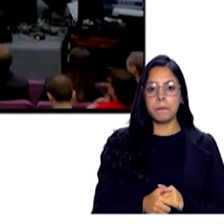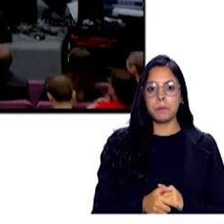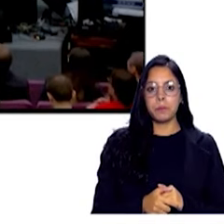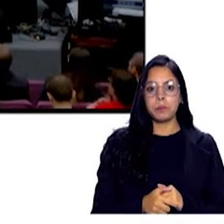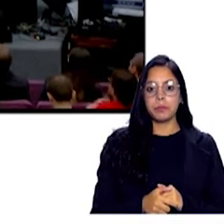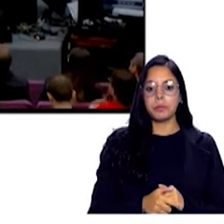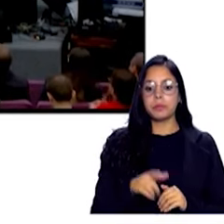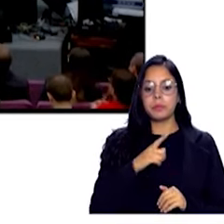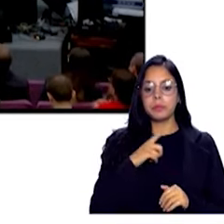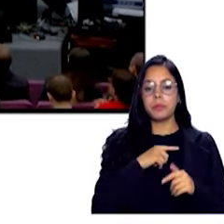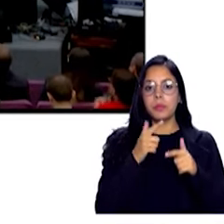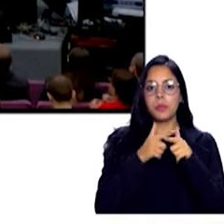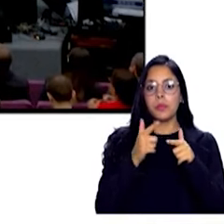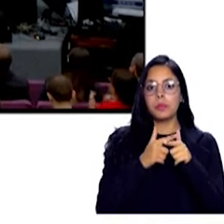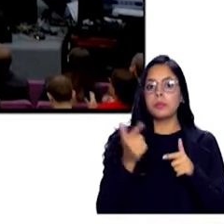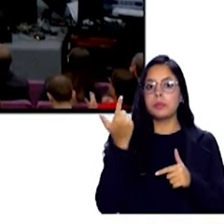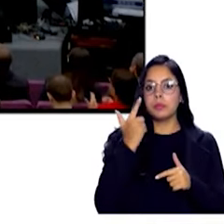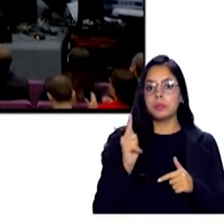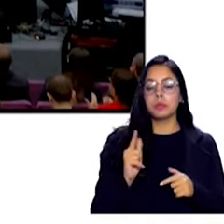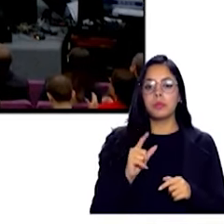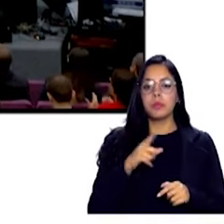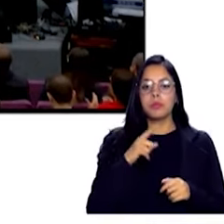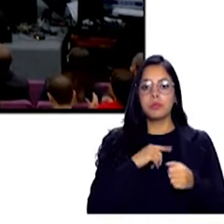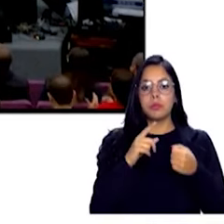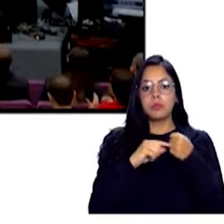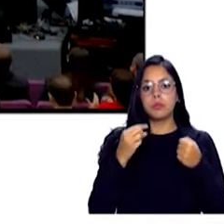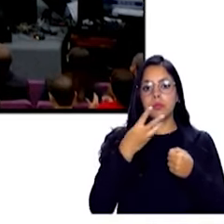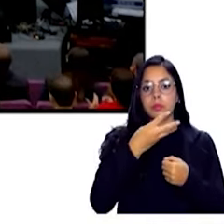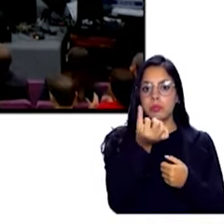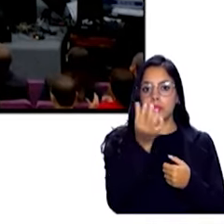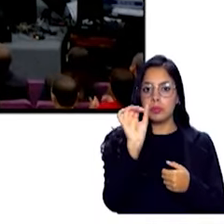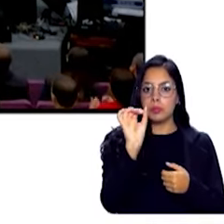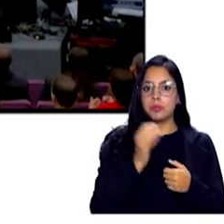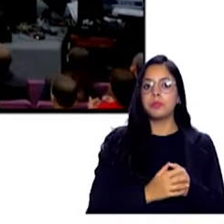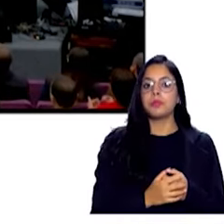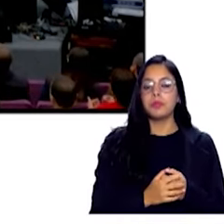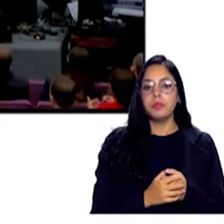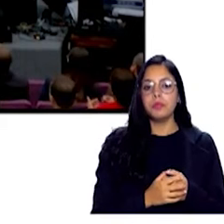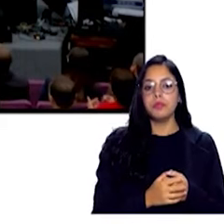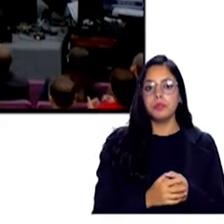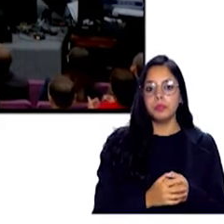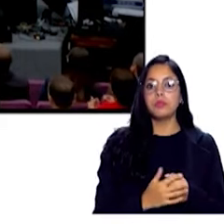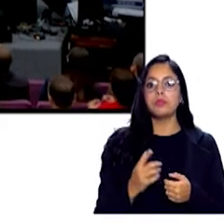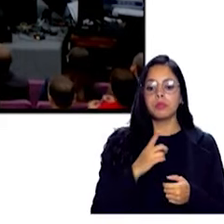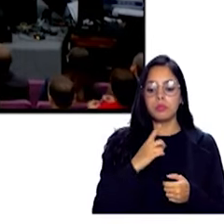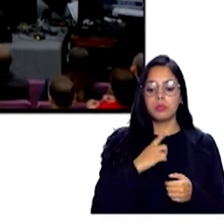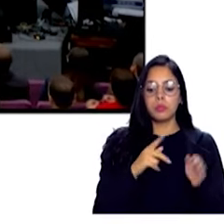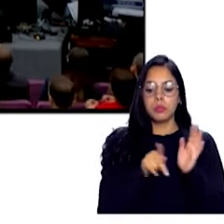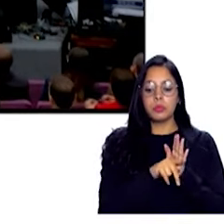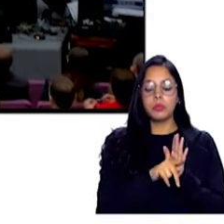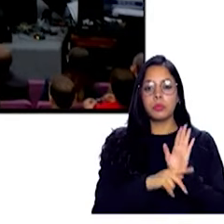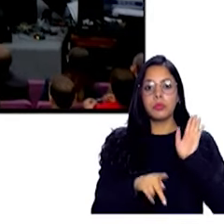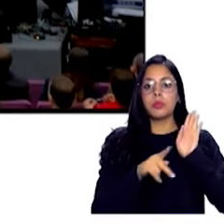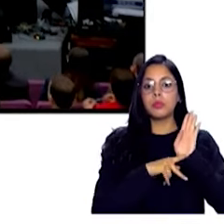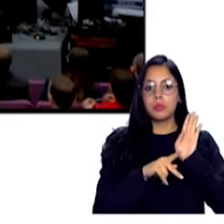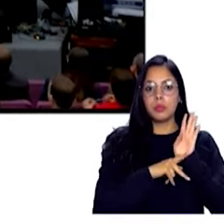dell'articolo 360 che faceva riferimento ai principi regolatori al giusto processo er una Norma che da noi già nata morta e